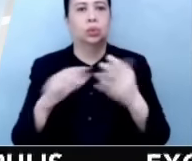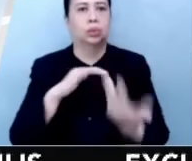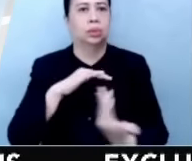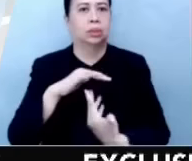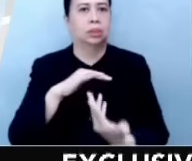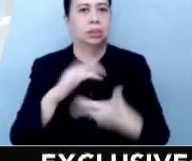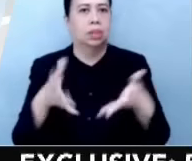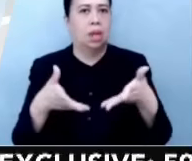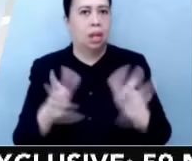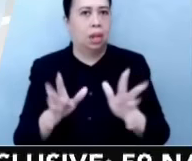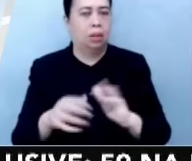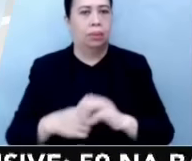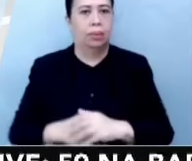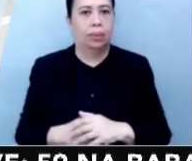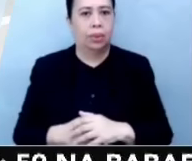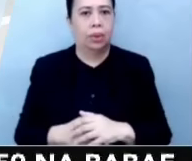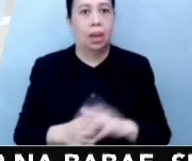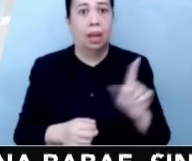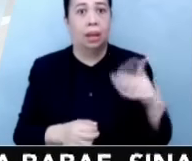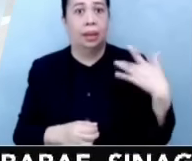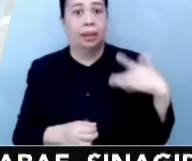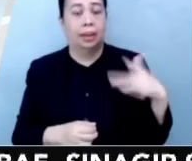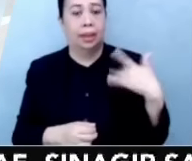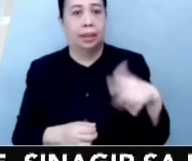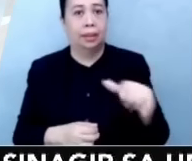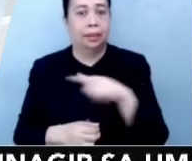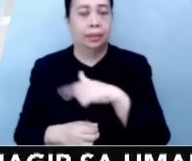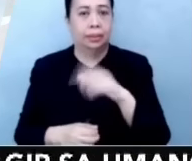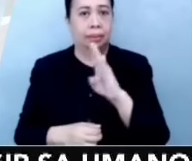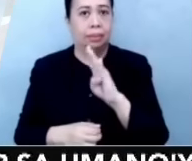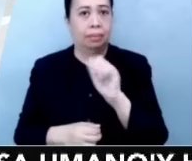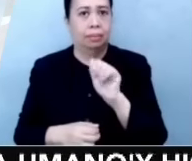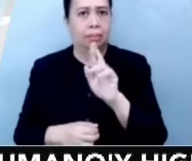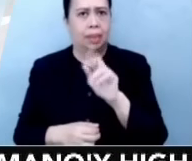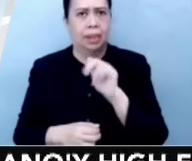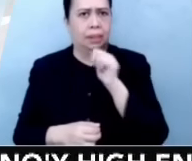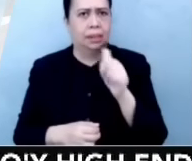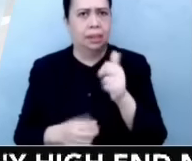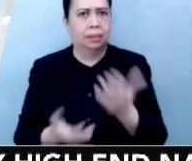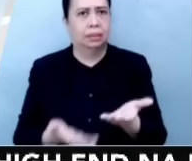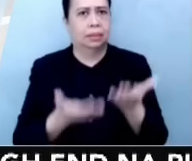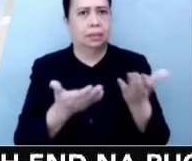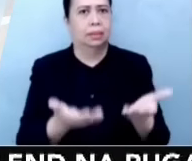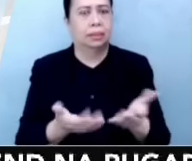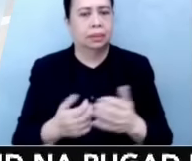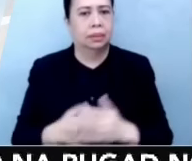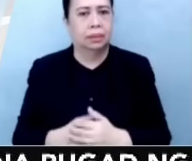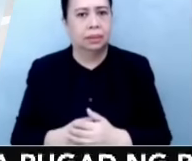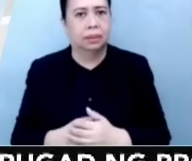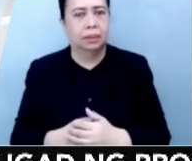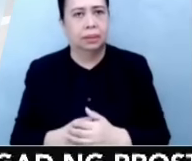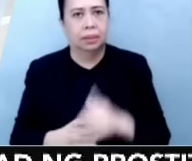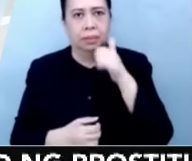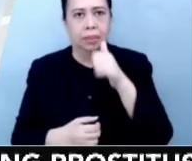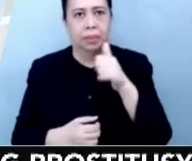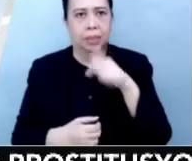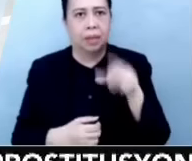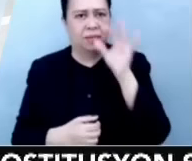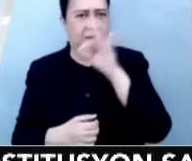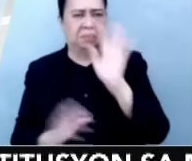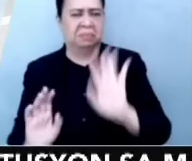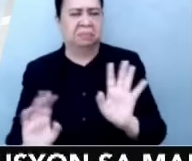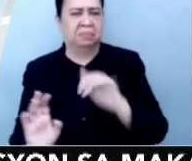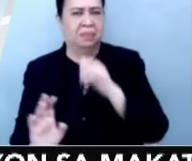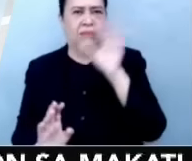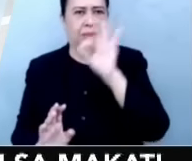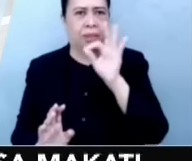papapasukin. Ang modus nito, itong mga bar na to, hindi ito mag-o-offer ng babae sa Pilipino eh.